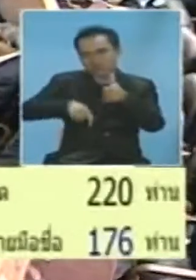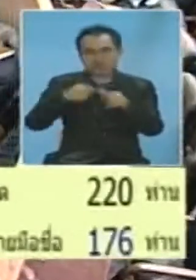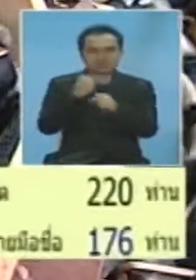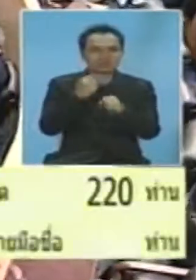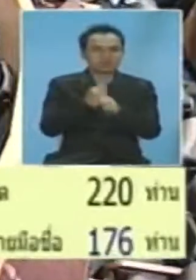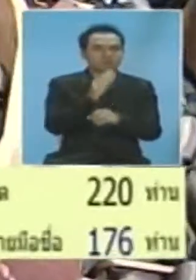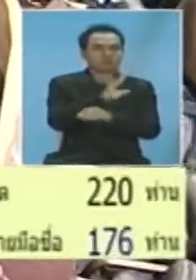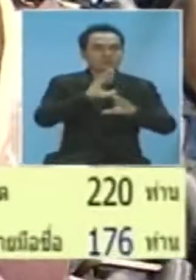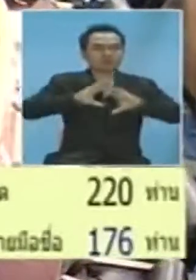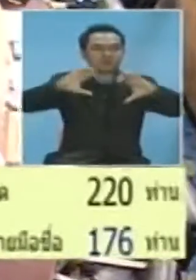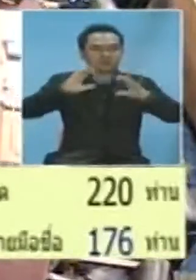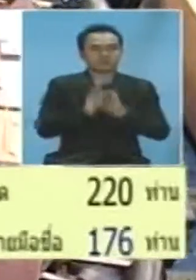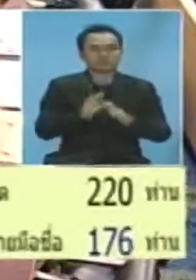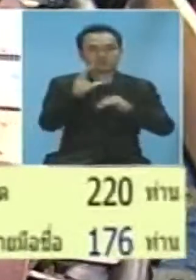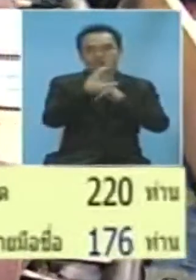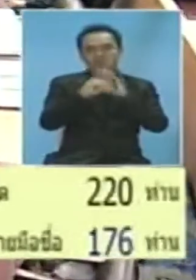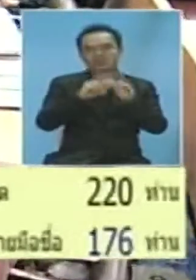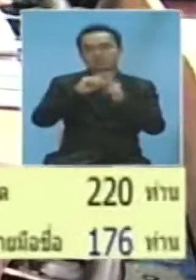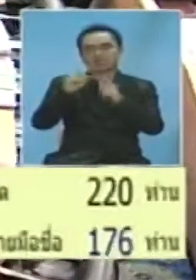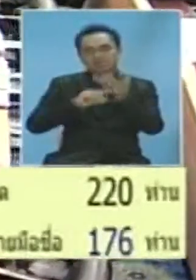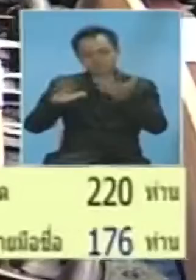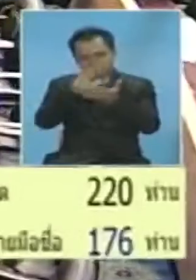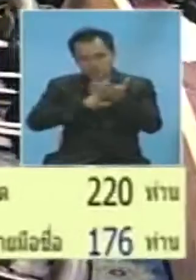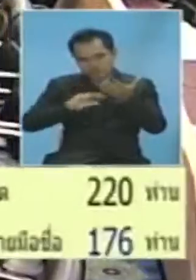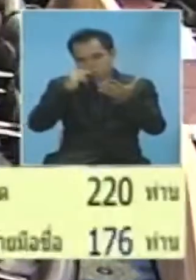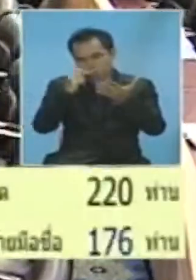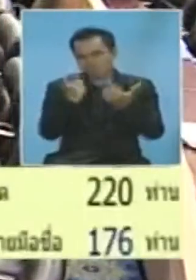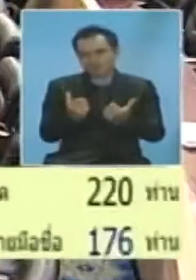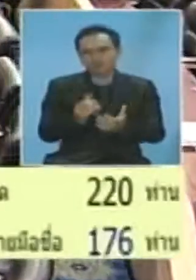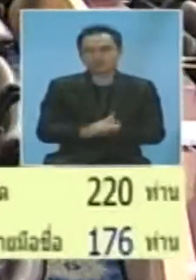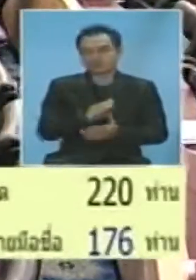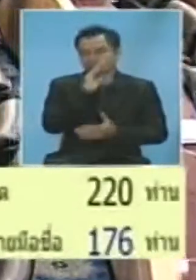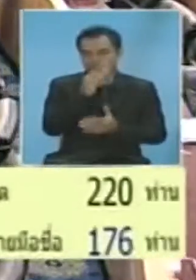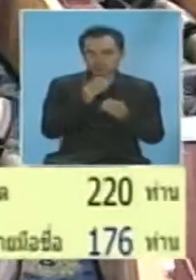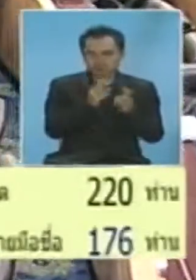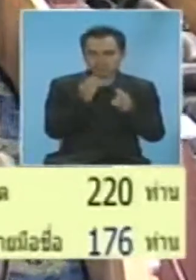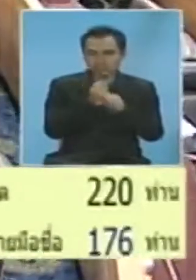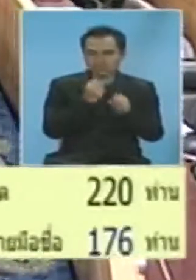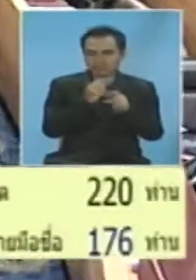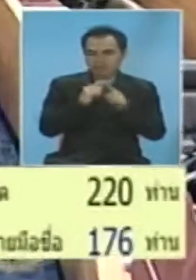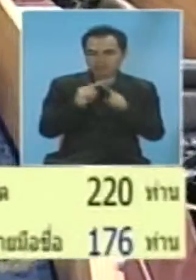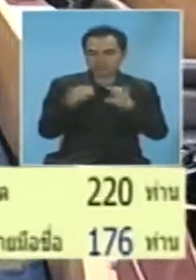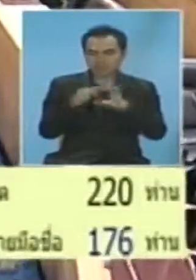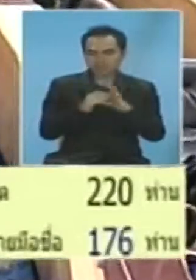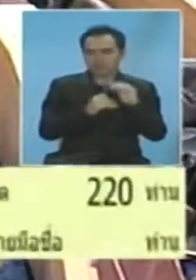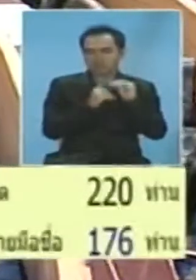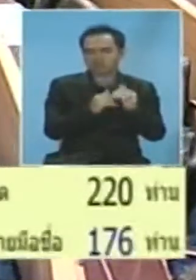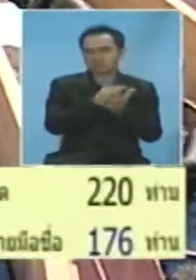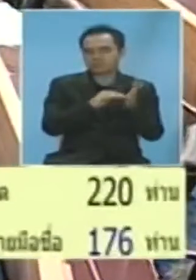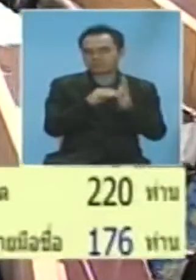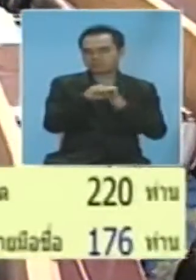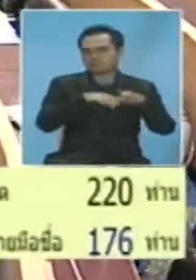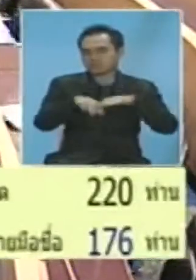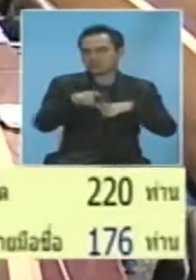ของรัฐบาลและโครงการใหญ่ๆว่าพฤติการต่างๆที่ได้กำหนด